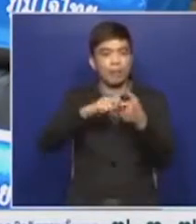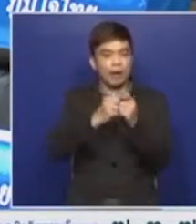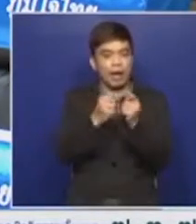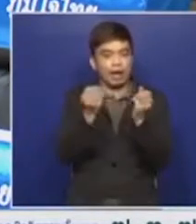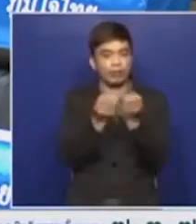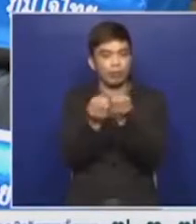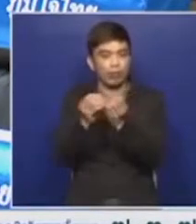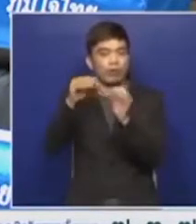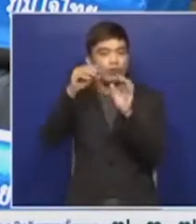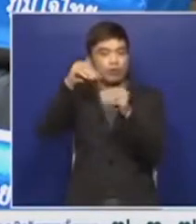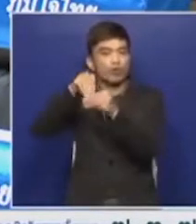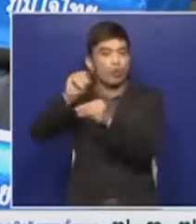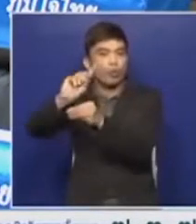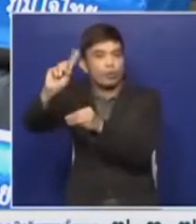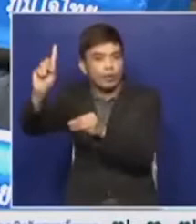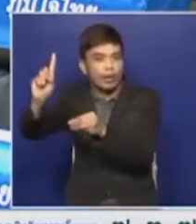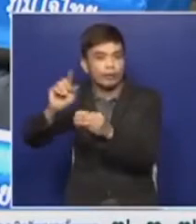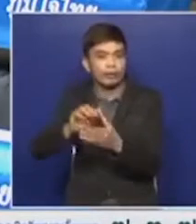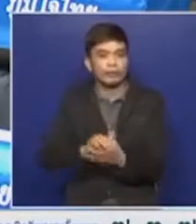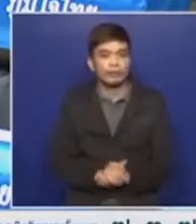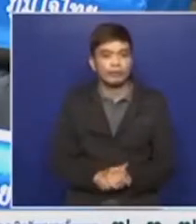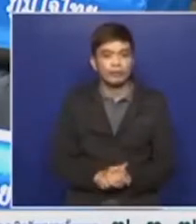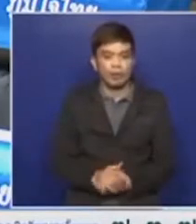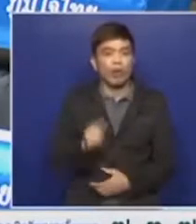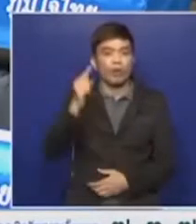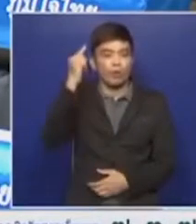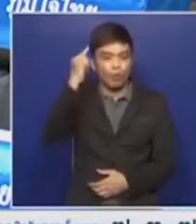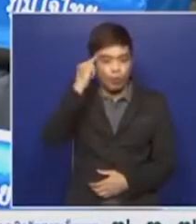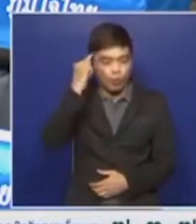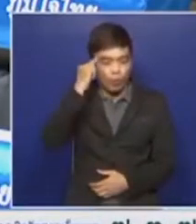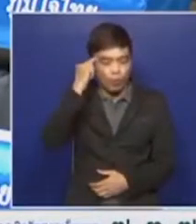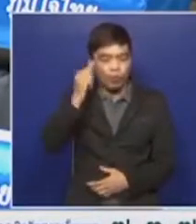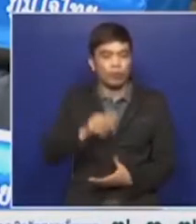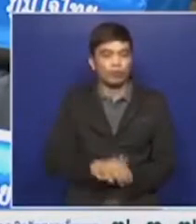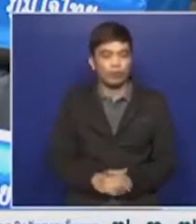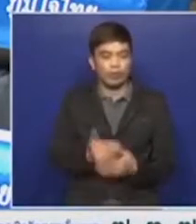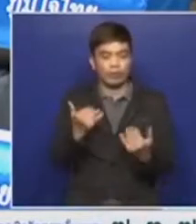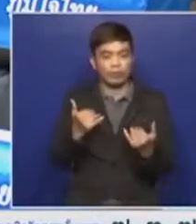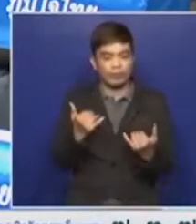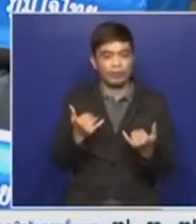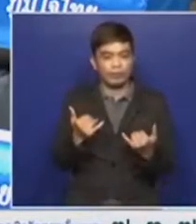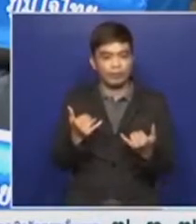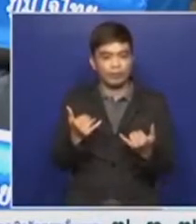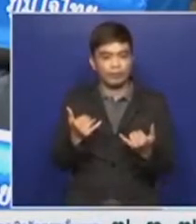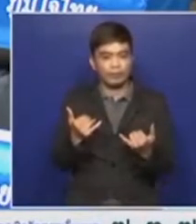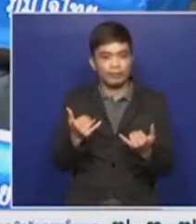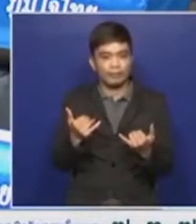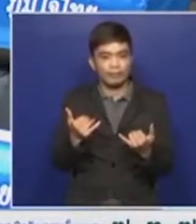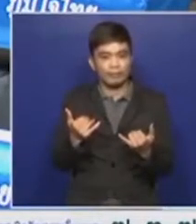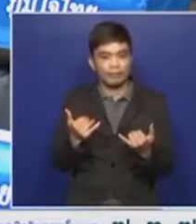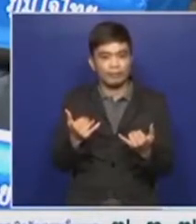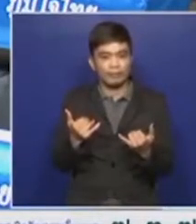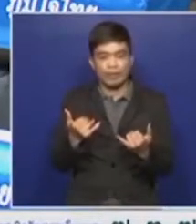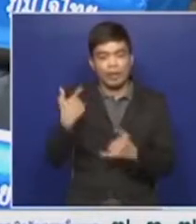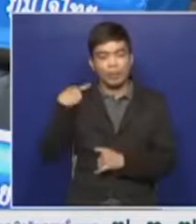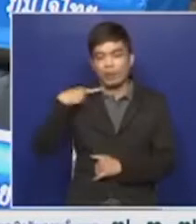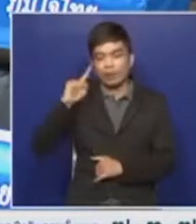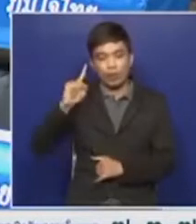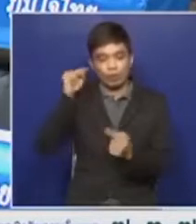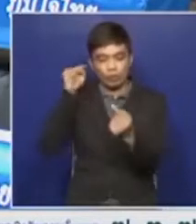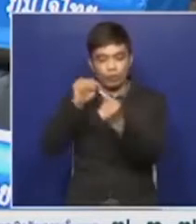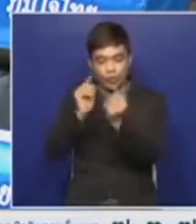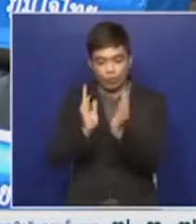ขัดแย้งในเวลานี้กู้เขารู้วันนี้ไม่ใช่สิ่งที่ควรจะเป็นรู้ว่าสิ่งที่เกิดขึ้นไม่เป็นคุณต่อประชา